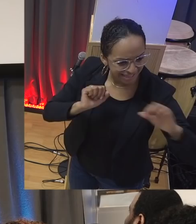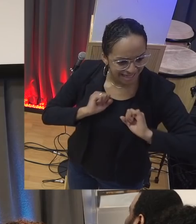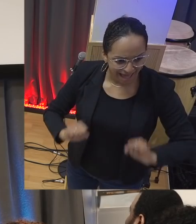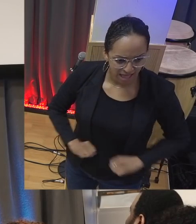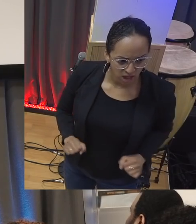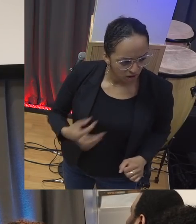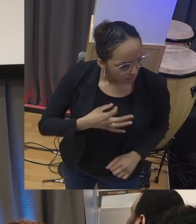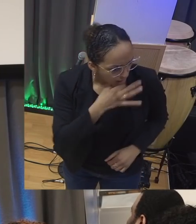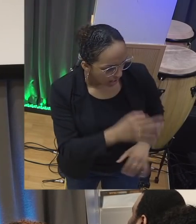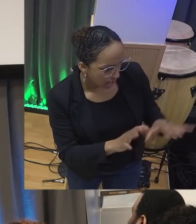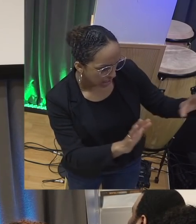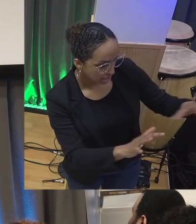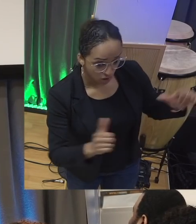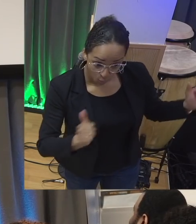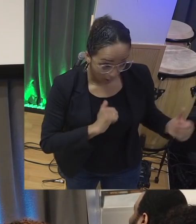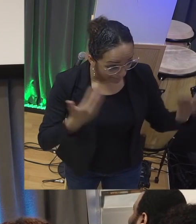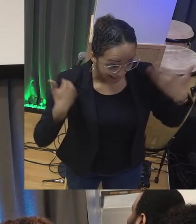moi, je suis un procès-verbal à moi tout seul.